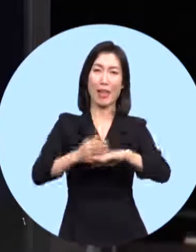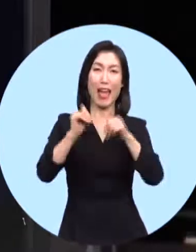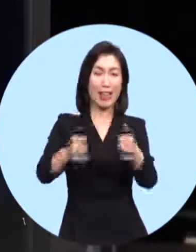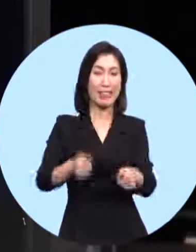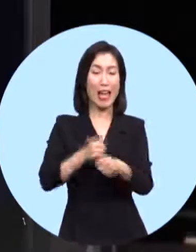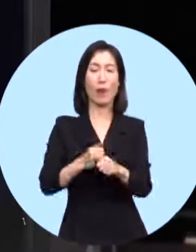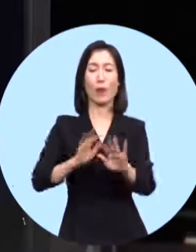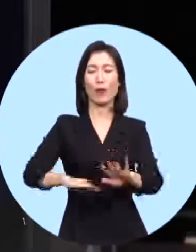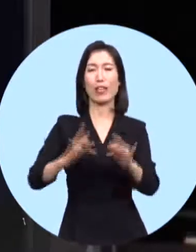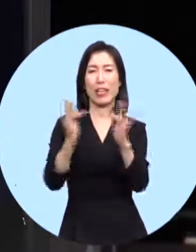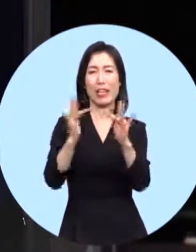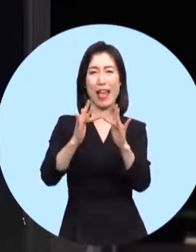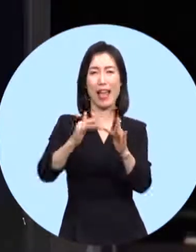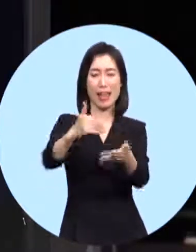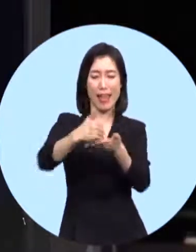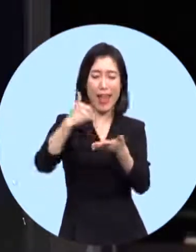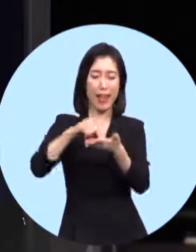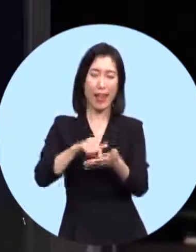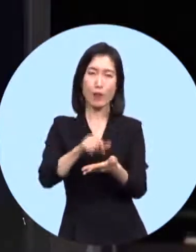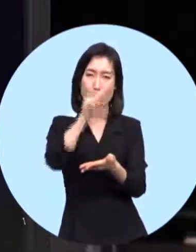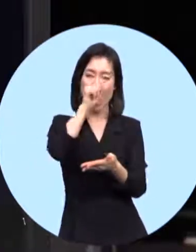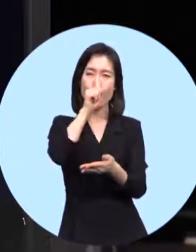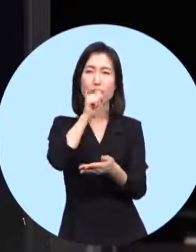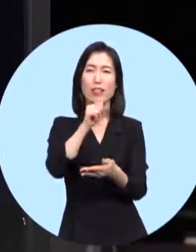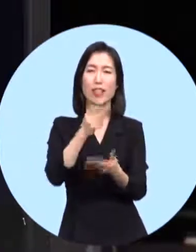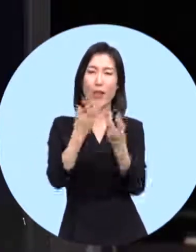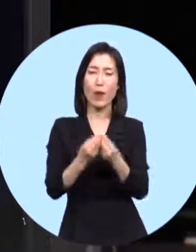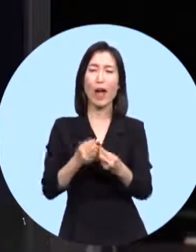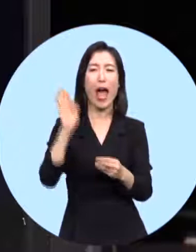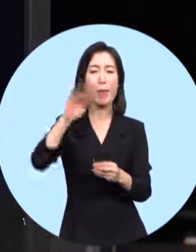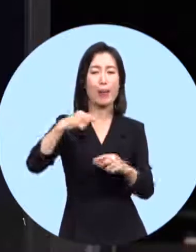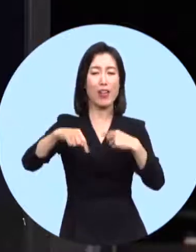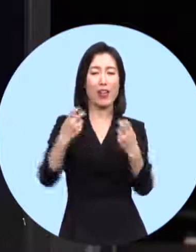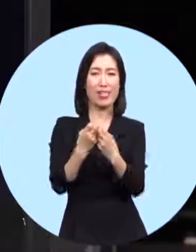인사드리며 온라인으로 주신 소중한 의견을 모아서